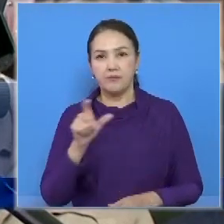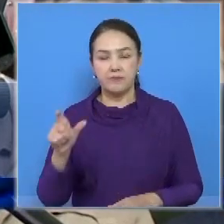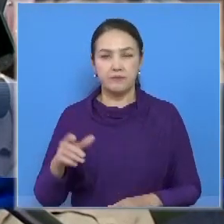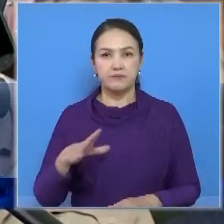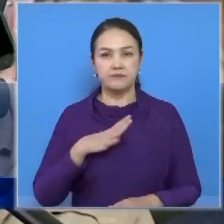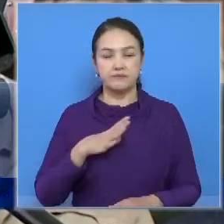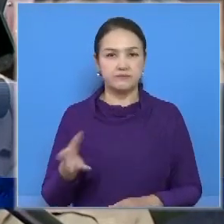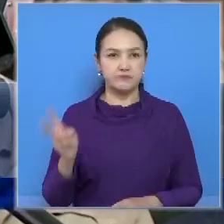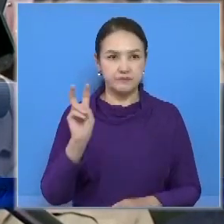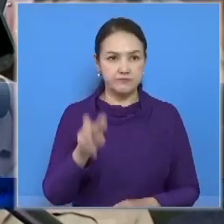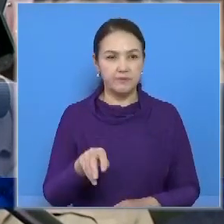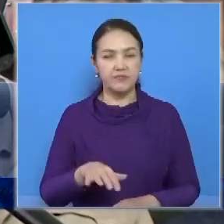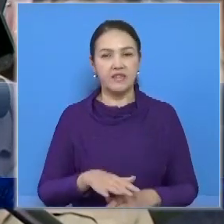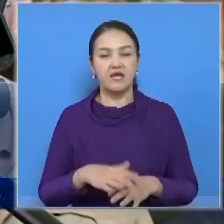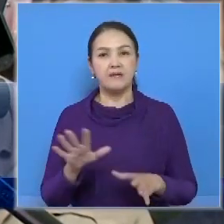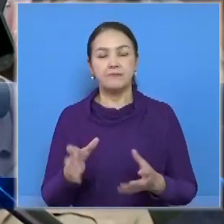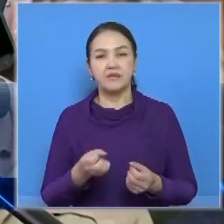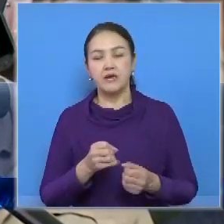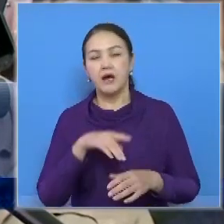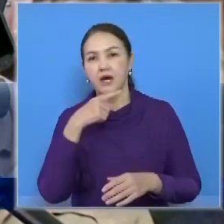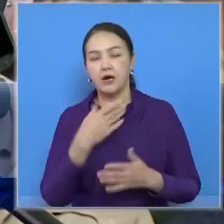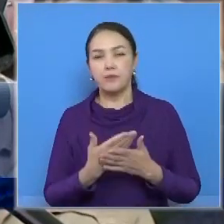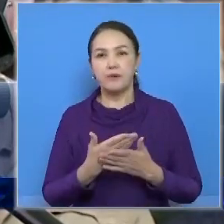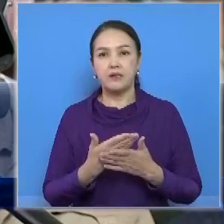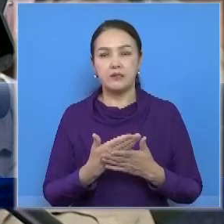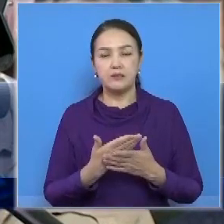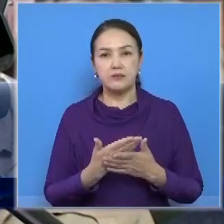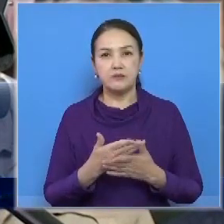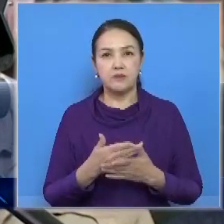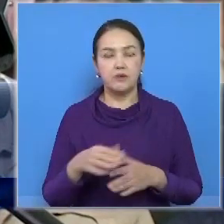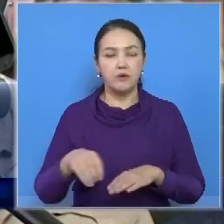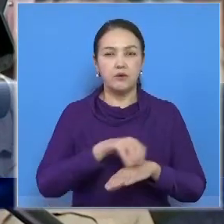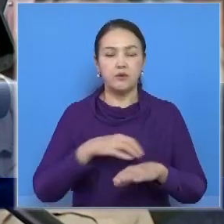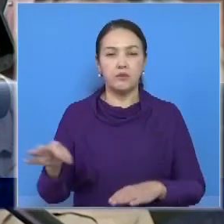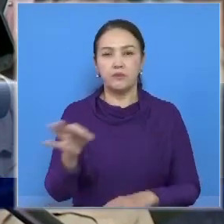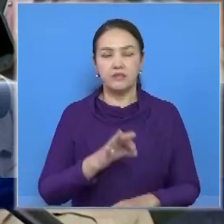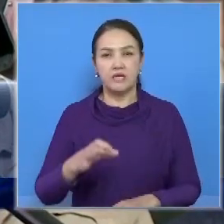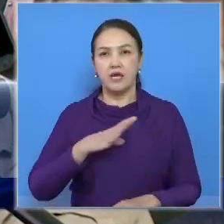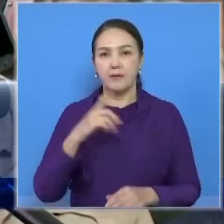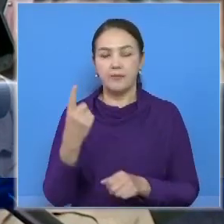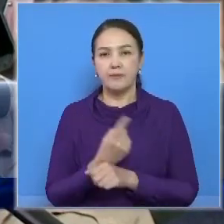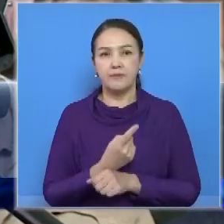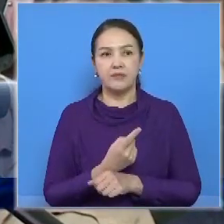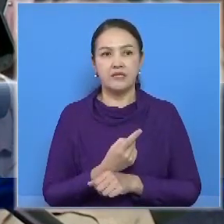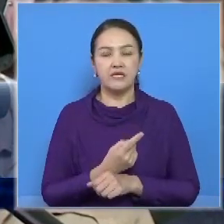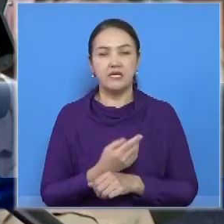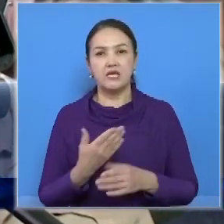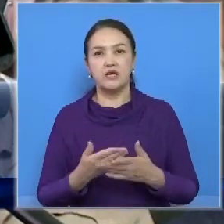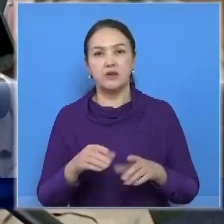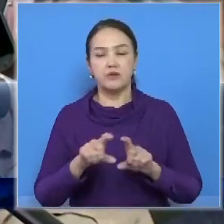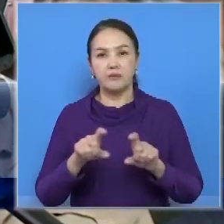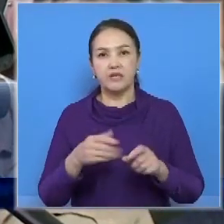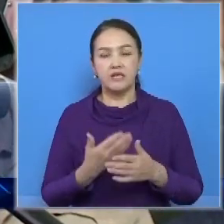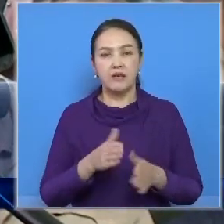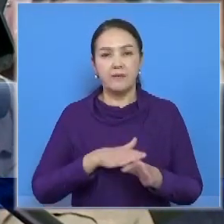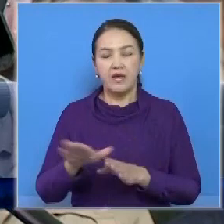орнына бардық. Мына Көпер Байбекке 2 рет бардық. Облыс әкімге 1 рет болдық. Олар бізге айтты: "Бейін кетпейсіздер, суға кетпейсіздер"